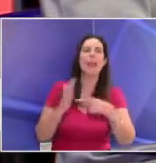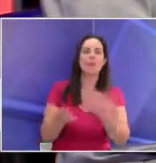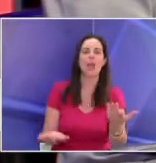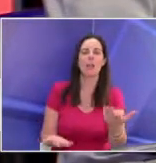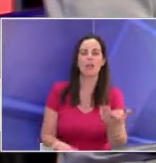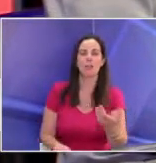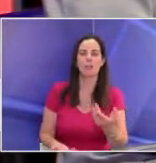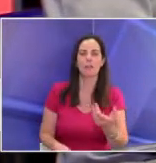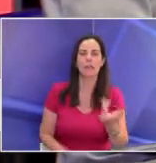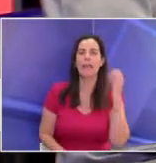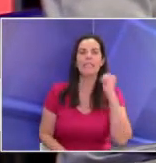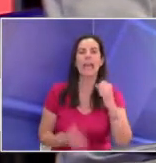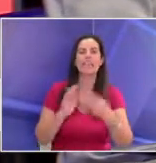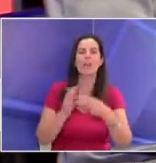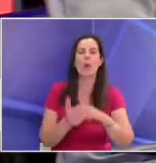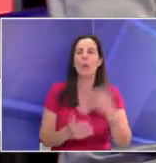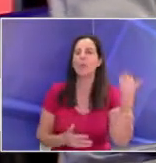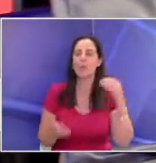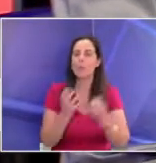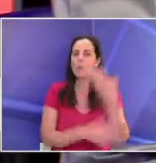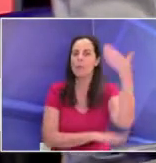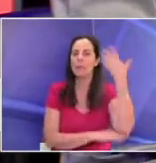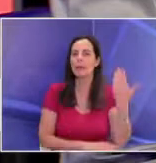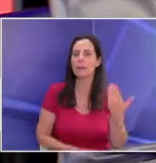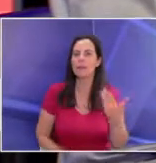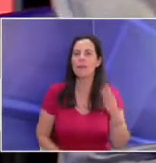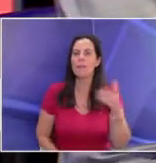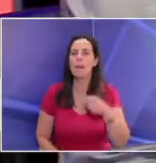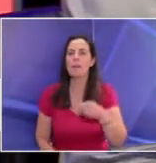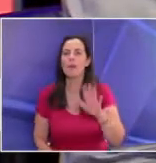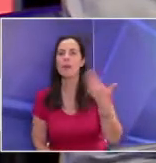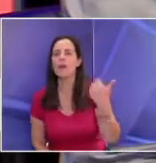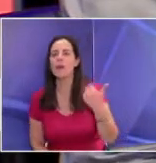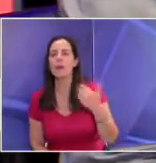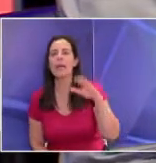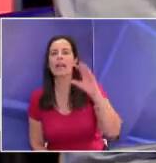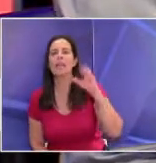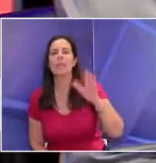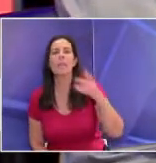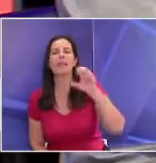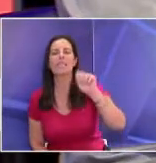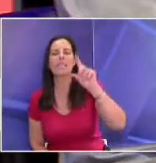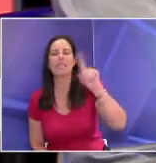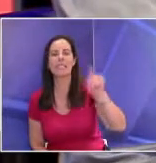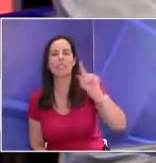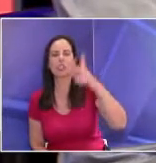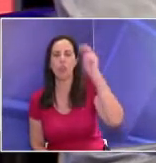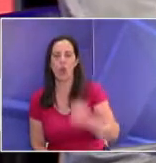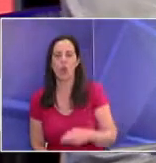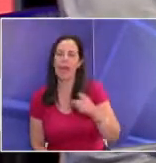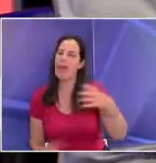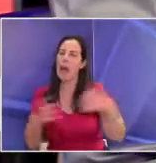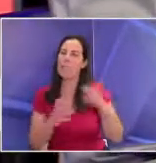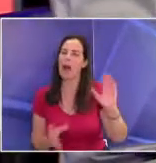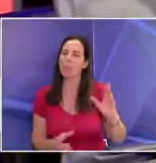למה לא יכול לזרוק סתם? איזה רצח פוליטי? מאז הוקמה מדינת ישראל, השמאל עשה. מה עם הסזון? מה עם זה? מה זה זה? לא, זה היה מלחמות בין